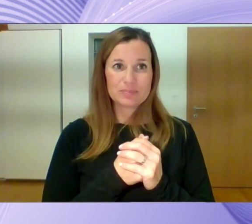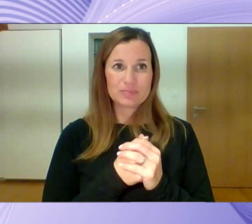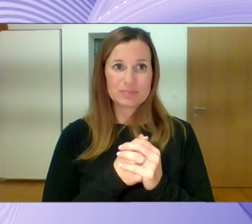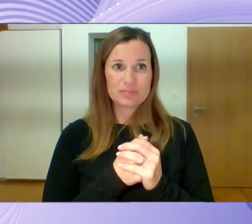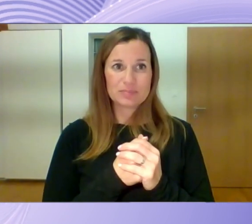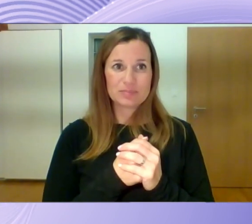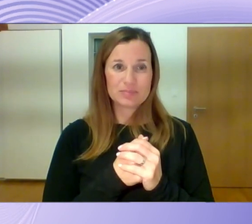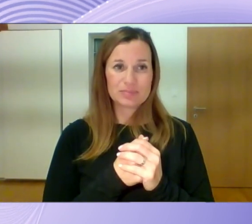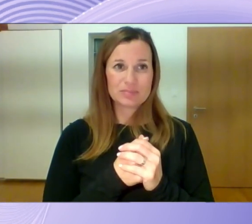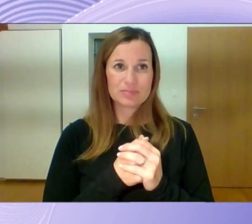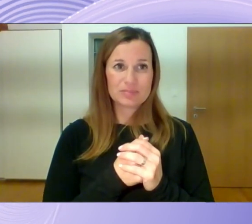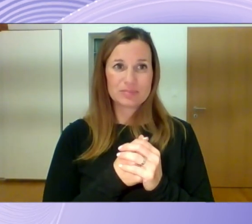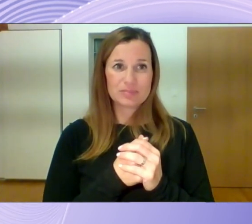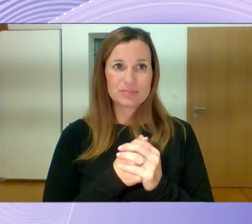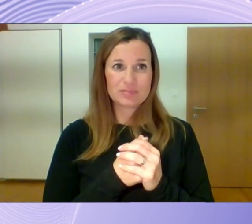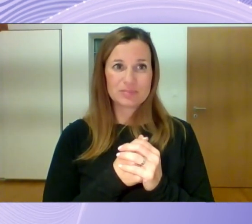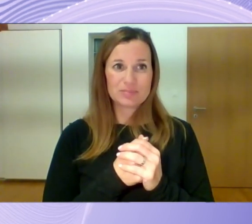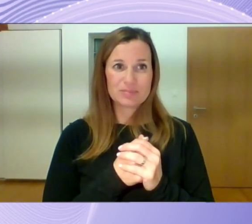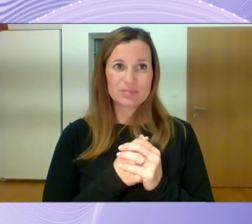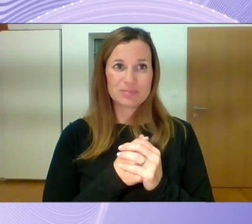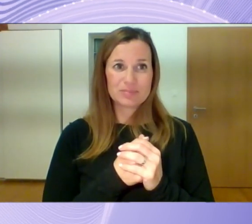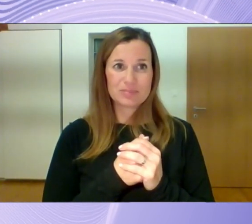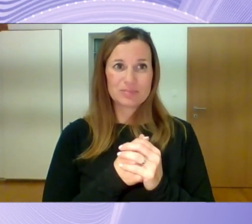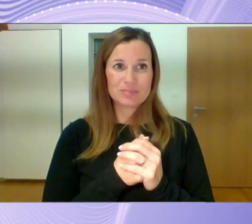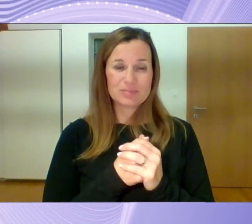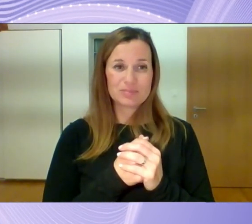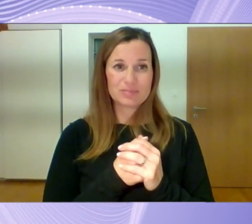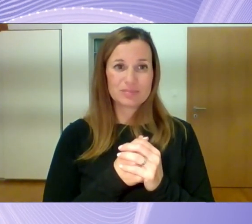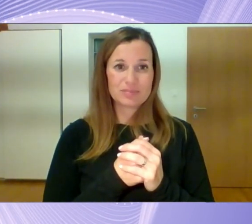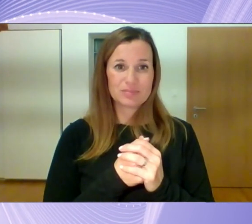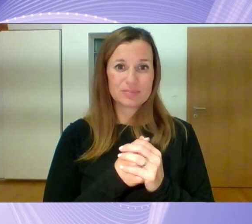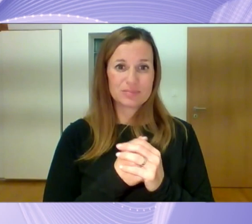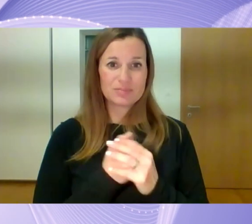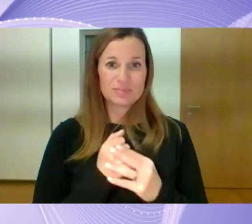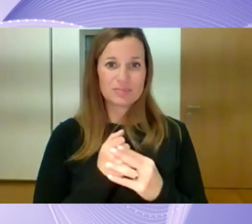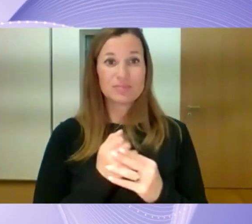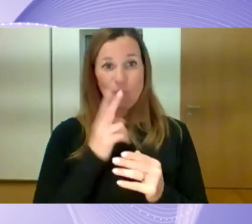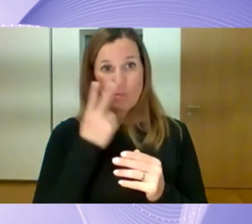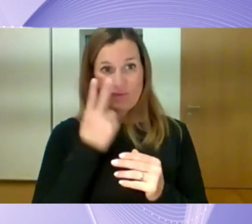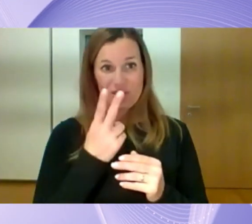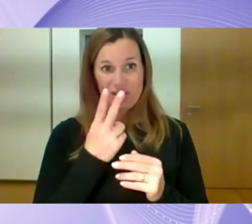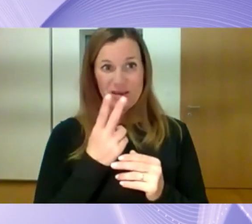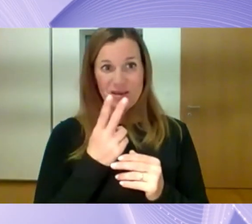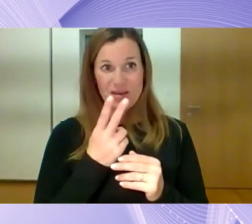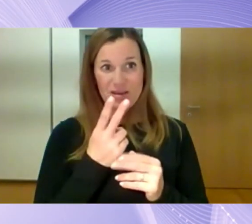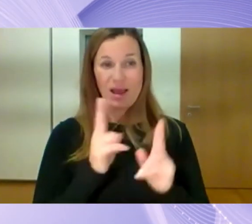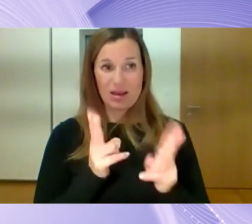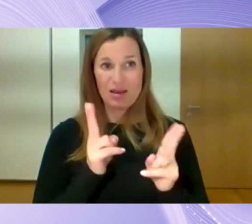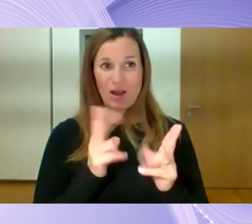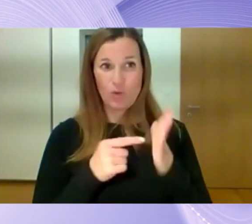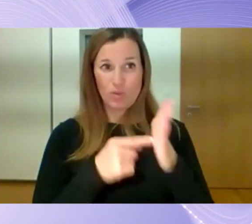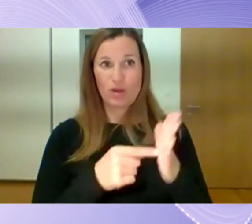prej probali, če to dela, tako da bomo videli, a bo delalo. Če bom dobila dovoljenje, pa bom probala